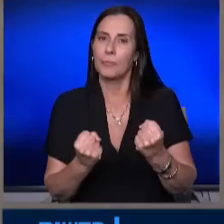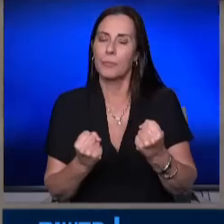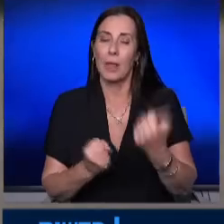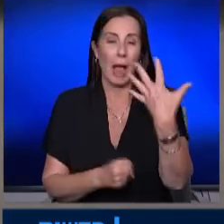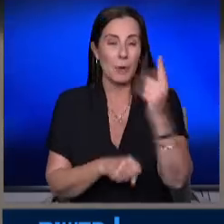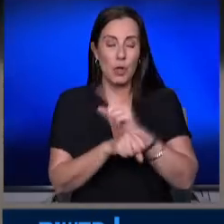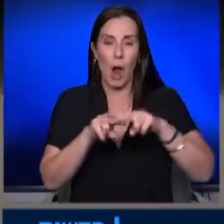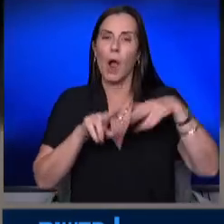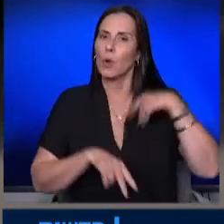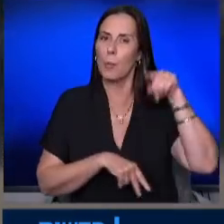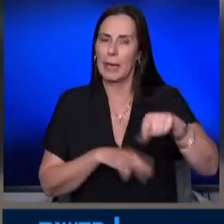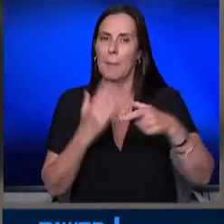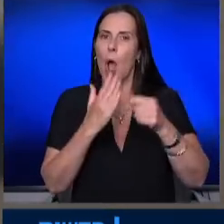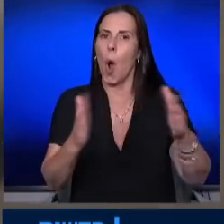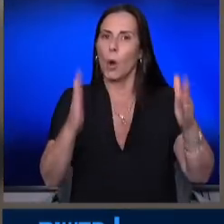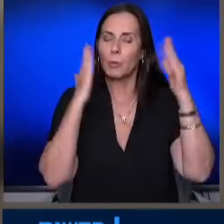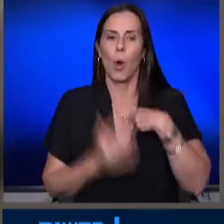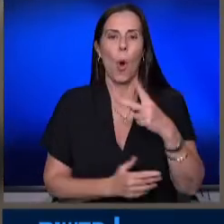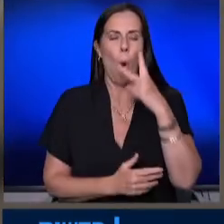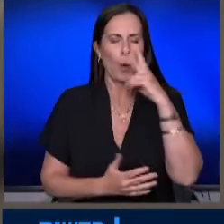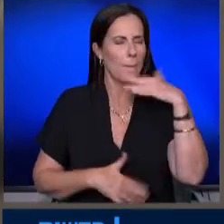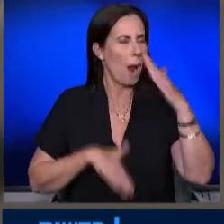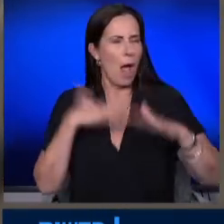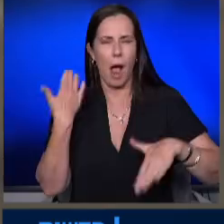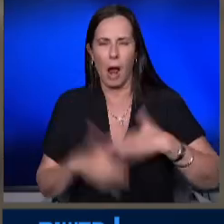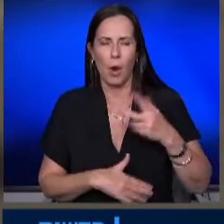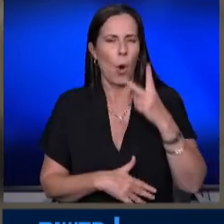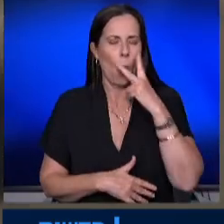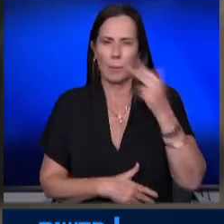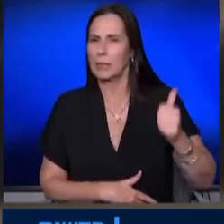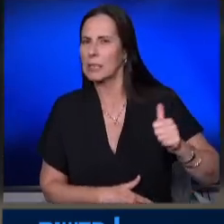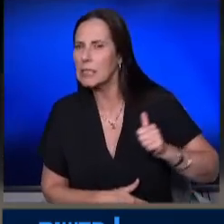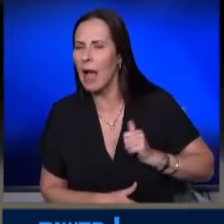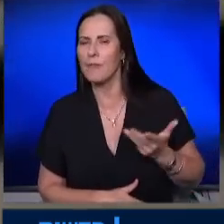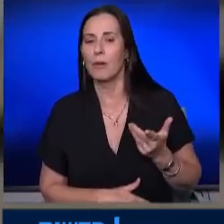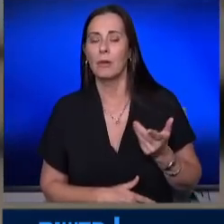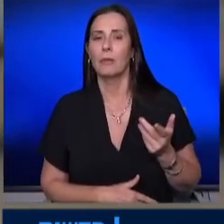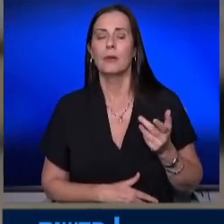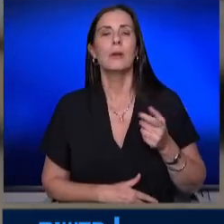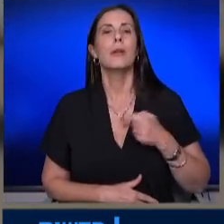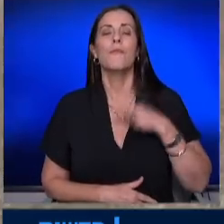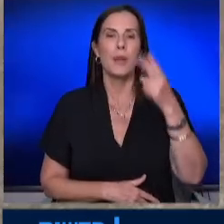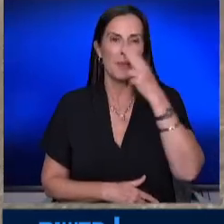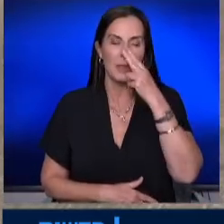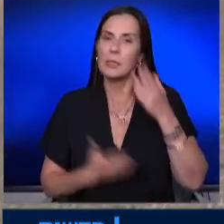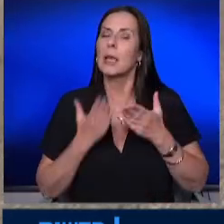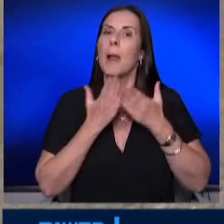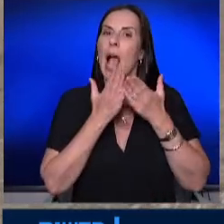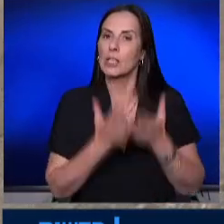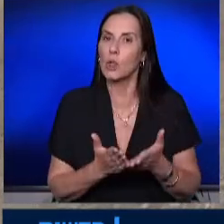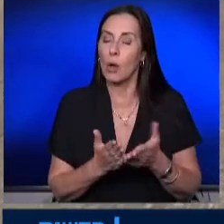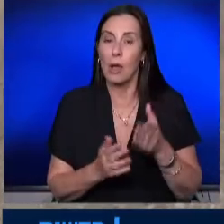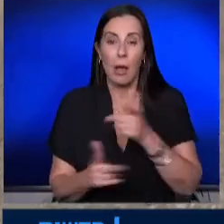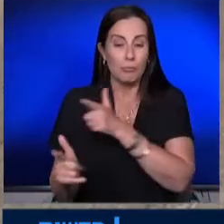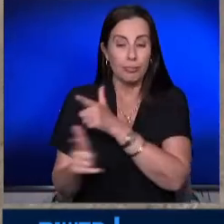דקות אחרי אנחנו מגיעים לאוטובוס. אנחנו מזהים את העמולה, מזהים את הכוחות, יורדים מהאוטו, מנסים להגיש סיוע. הפיגוע